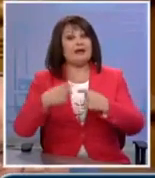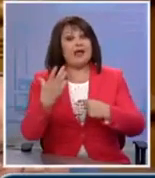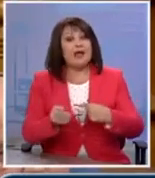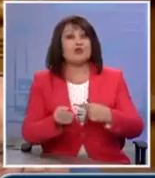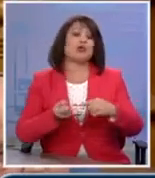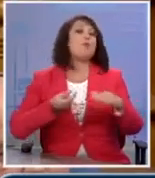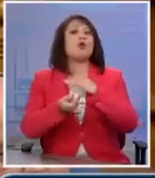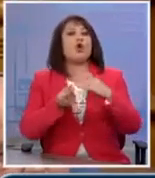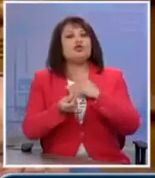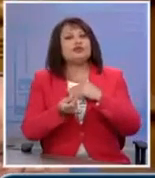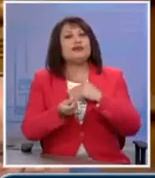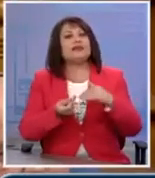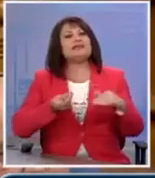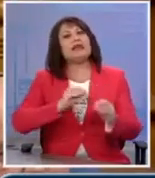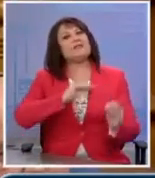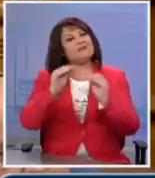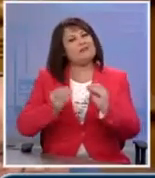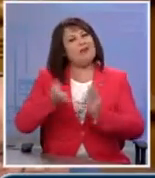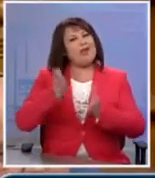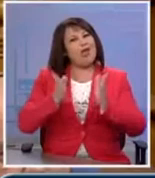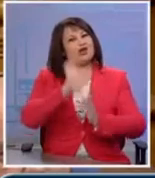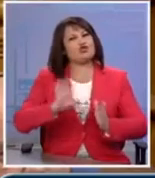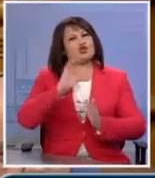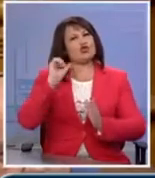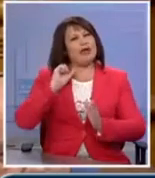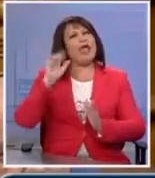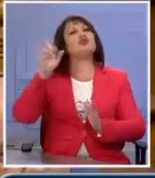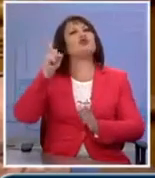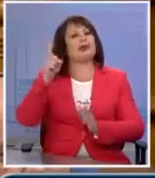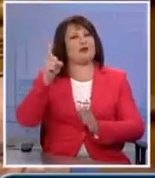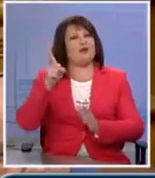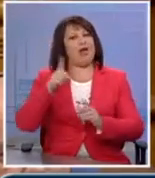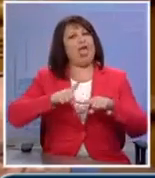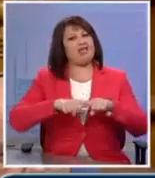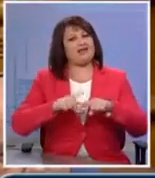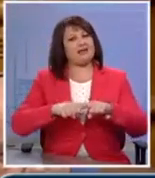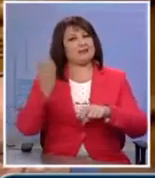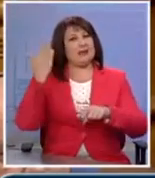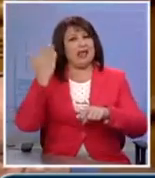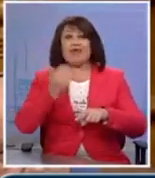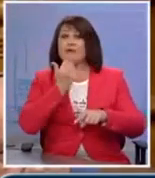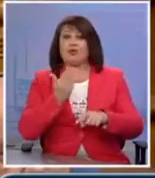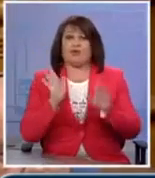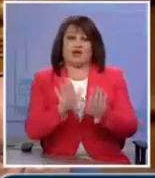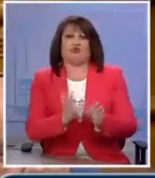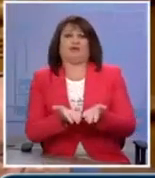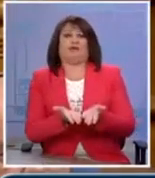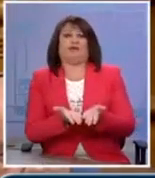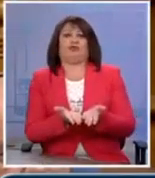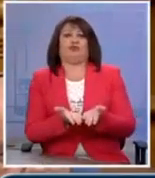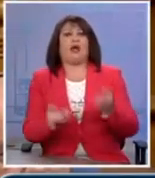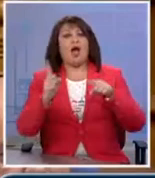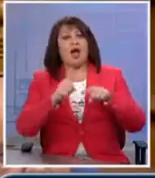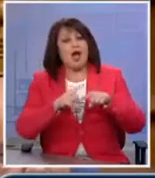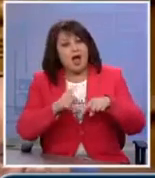της προσφυγιάς και της μετανάστευσης. Και έχοντας αυτή την εμπειρία, δεν μπορούμε να αφήσουμε ανθρώπους γύρω μας, δίπλα